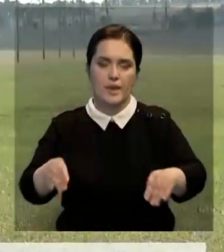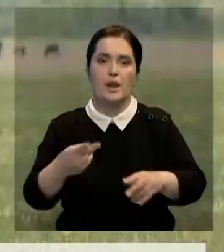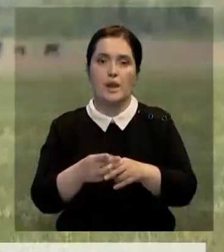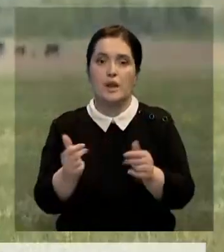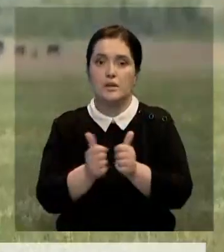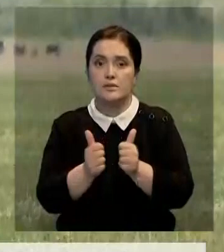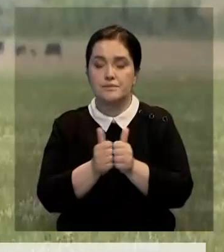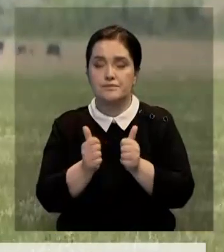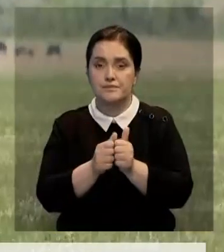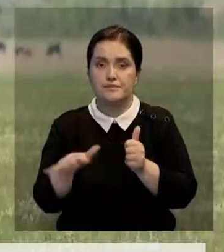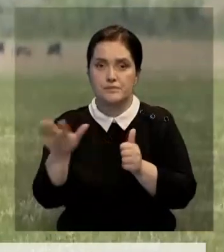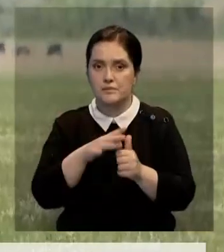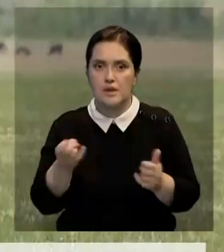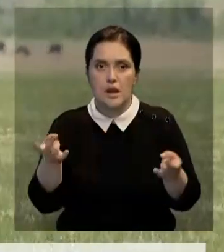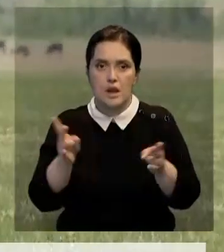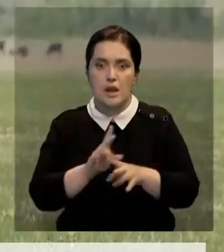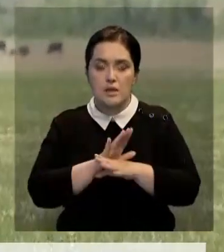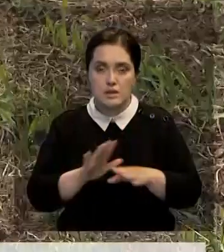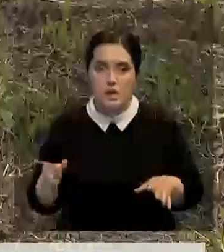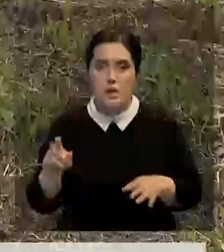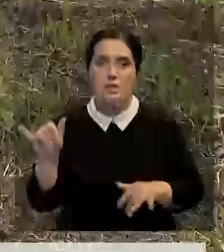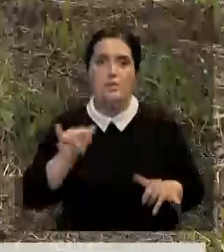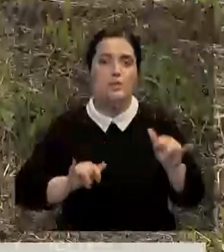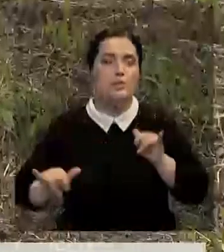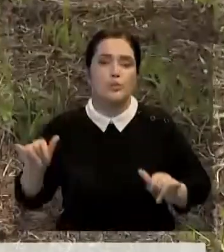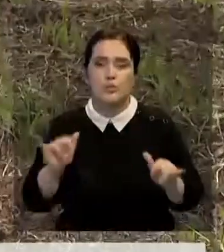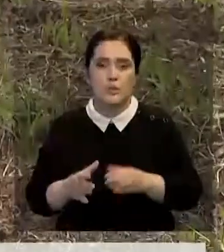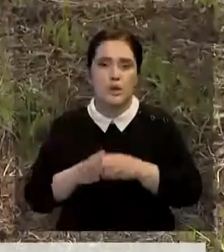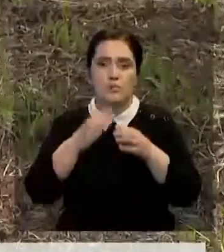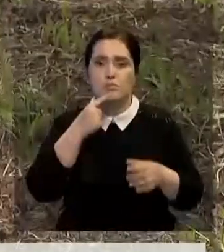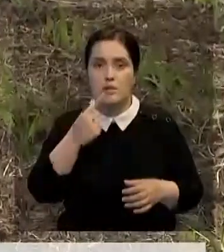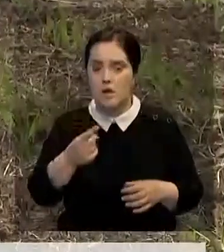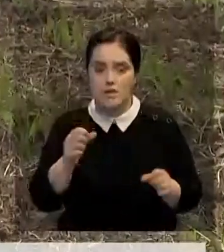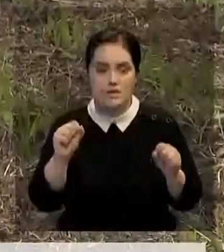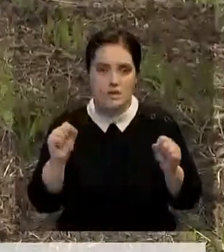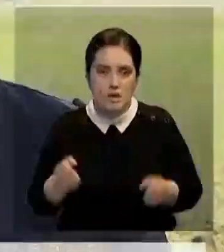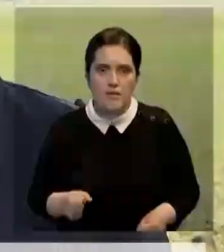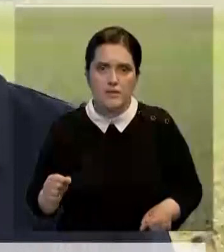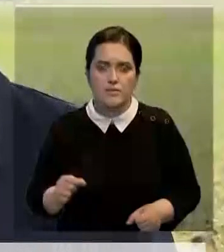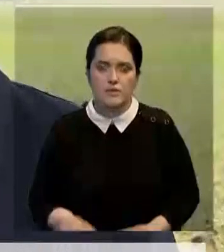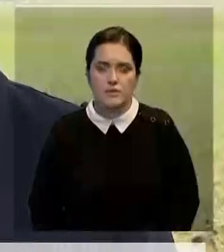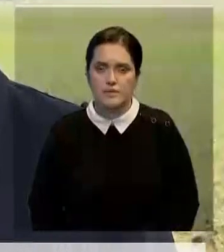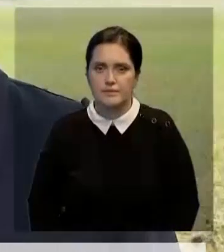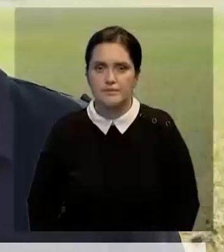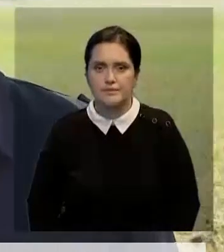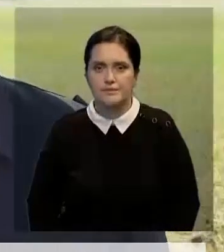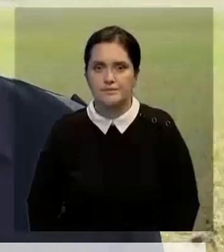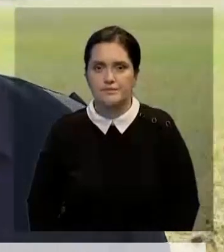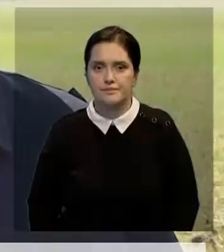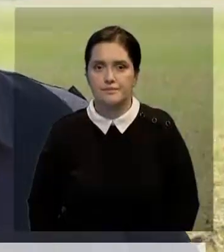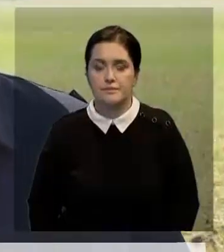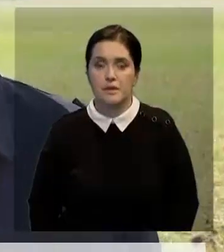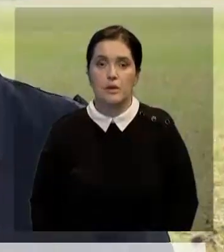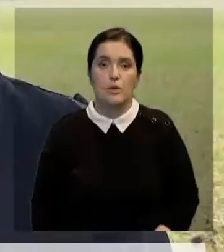с населенным пунктом совсем не осталось. Перегнать поголовье на дальние выпасы невозможно, опять же, из-за посевов. Перегонять скот